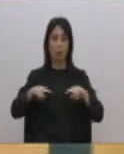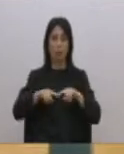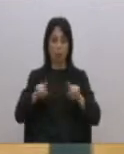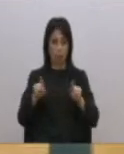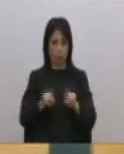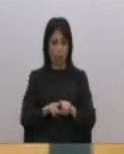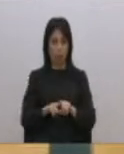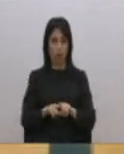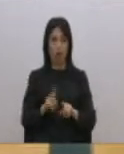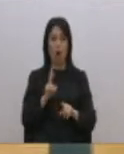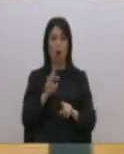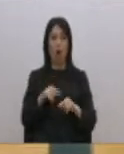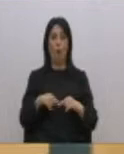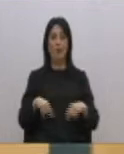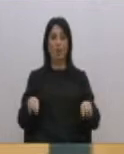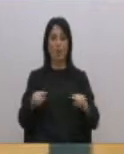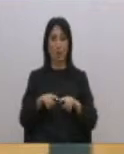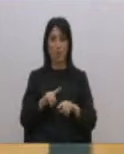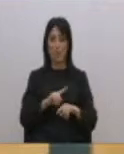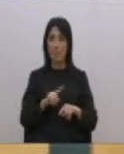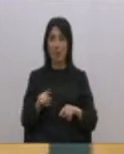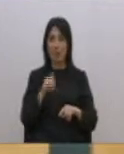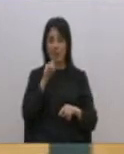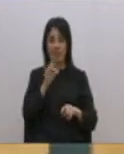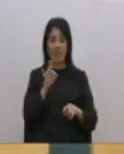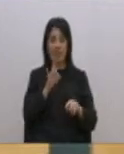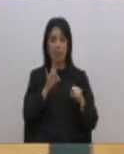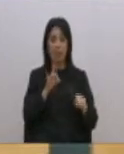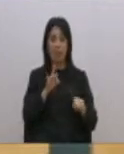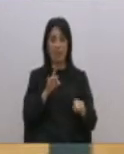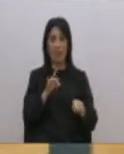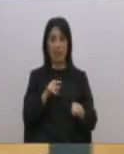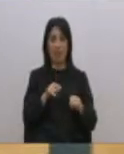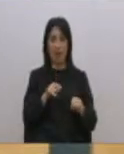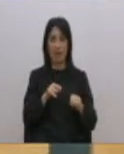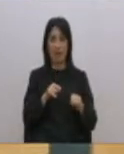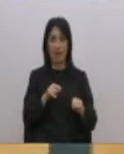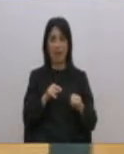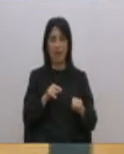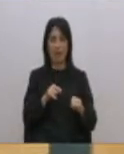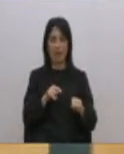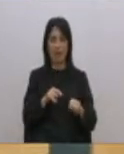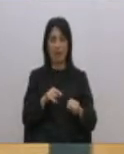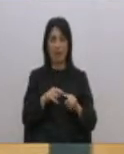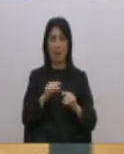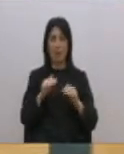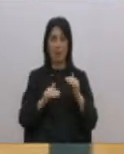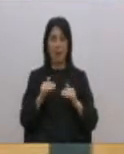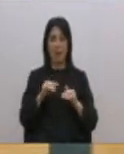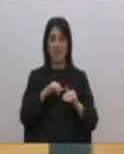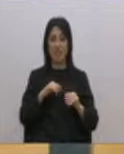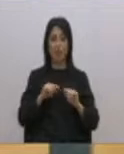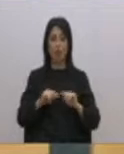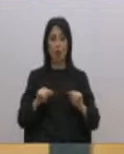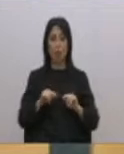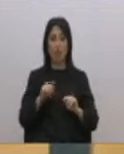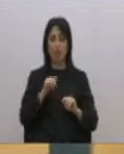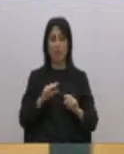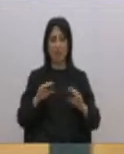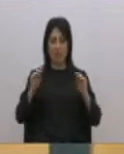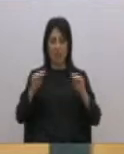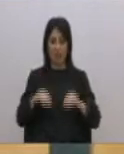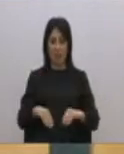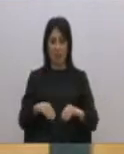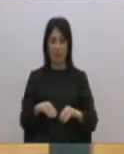შემადგენლობა, კომიტეტებში შემადგენლობა, მაგრამ ვერ ვზომავ. Aia am balans, titon opoziția și verua halibert,